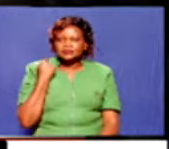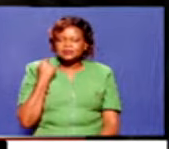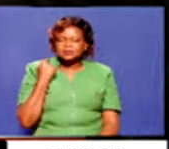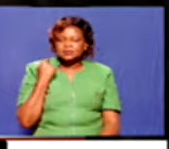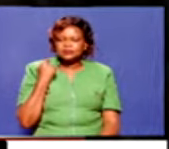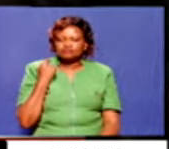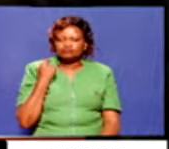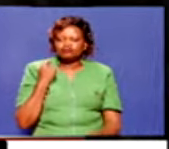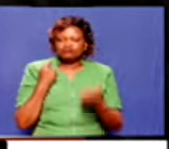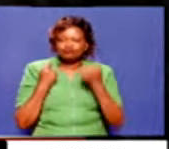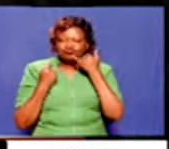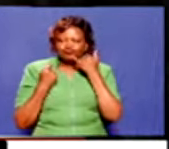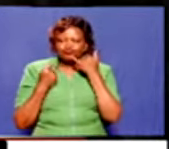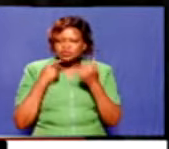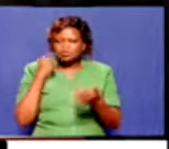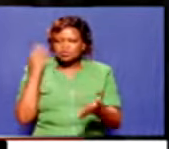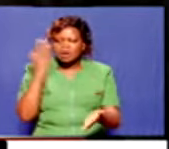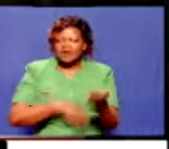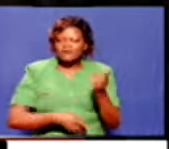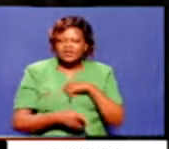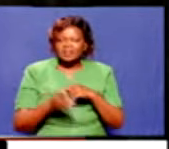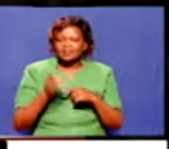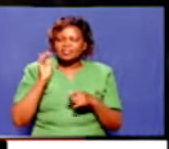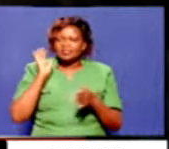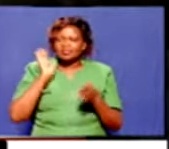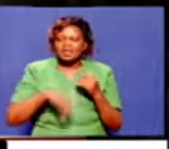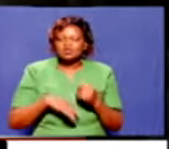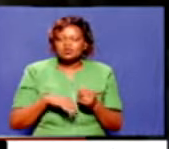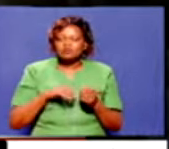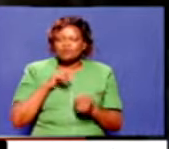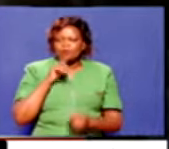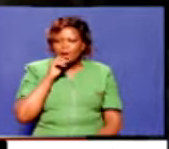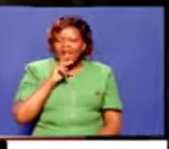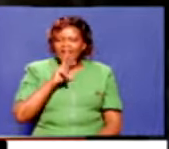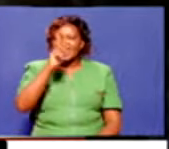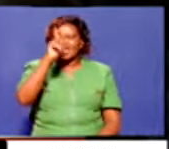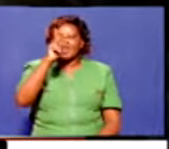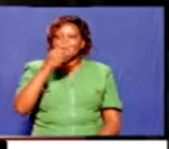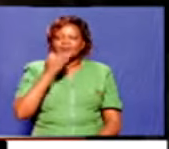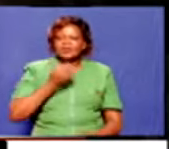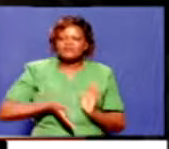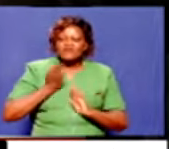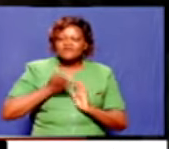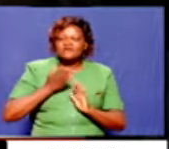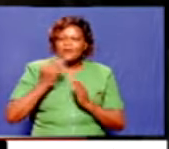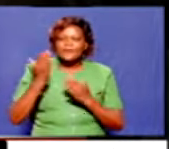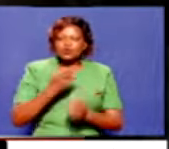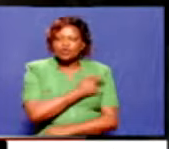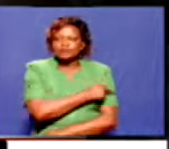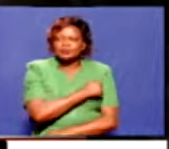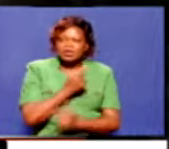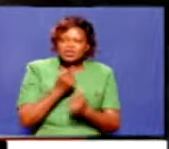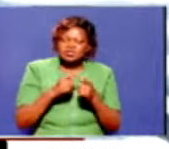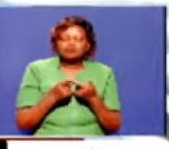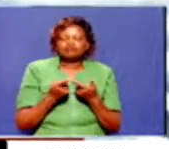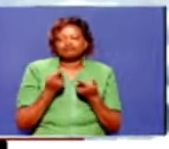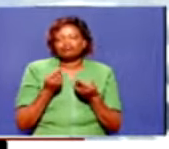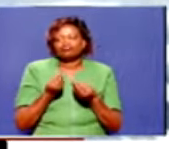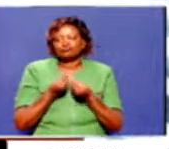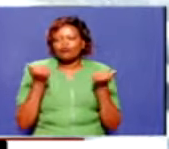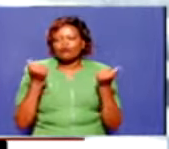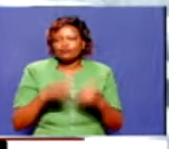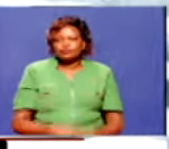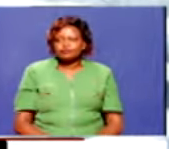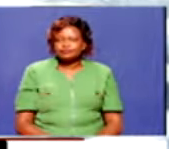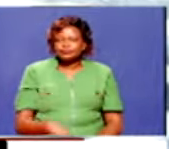amemkata. Nikaeleza kuliko kupiga nduru, mfanye bidimo mlete hospitali, alafu tuone chenye tulikuwa tunafuatilia.